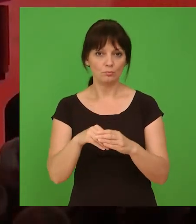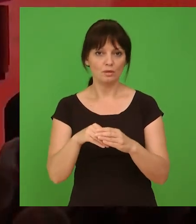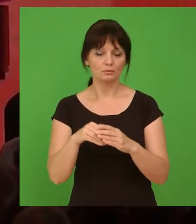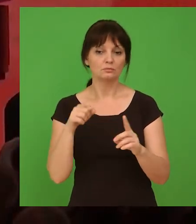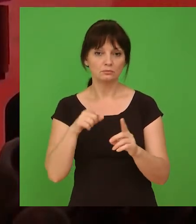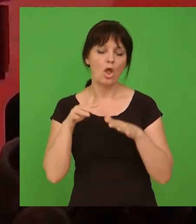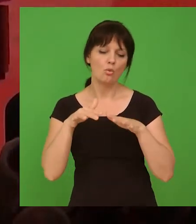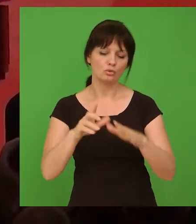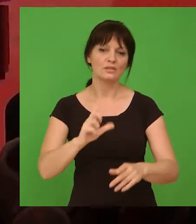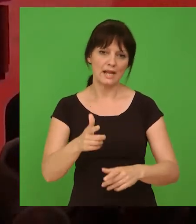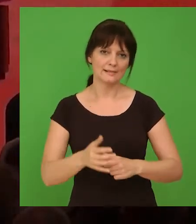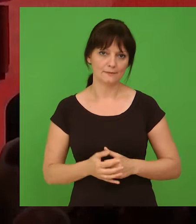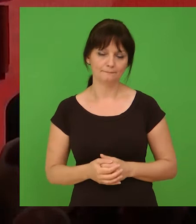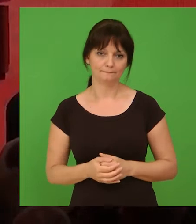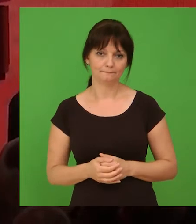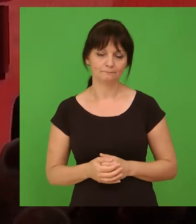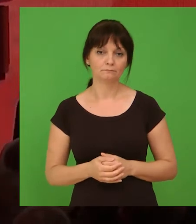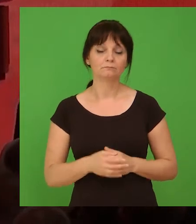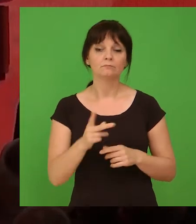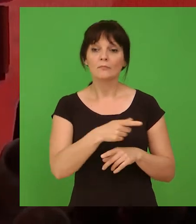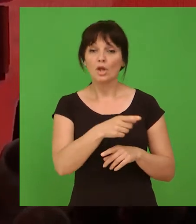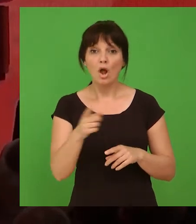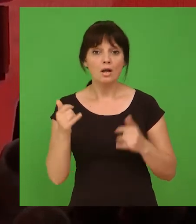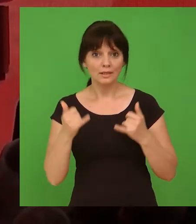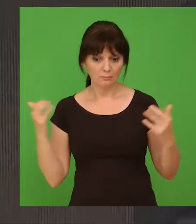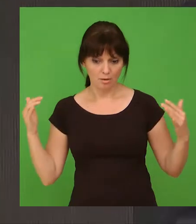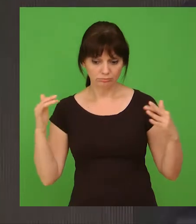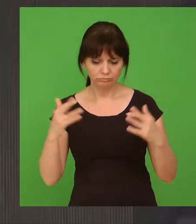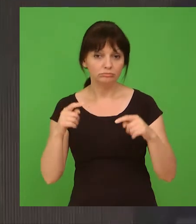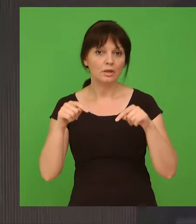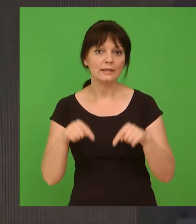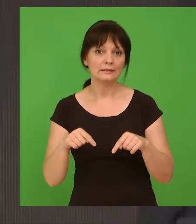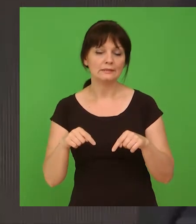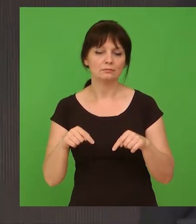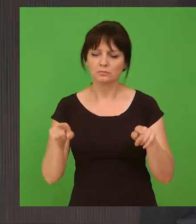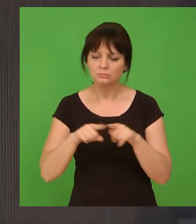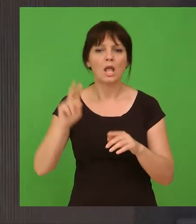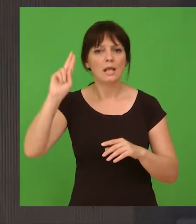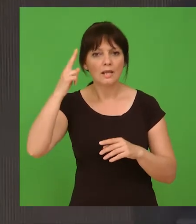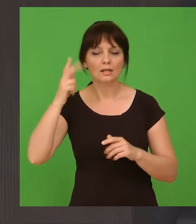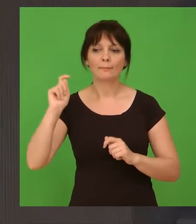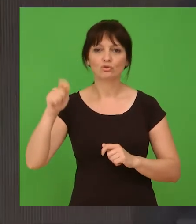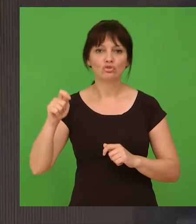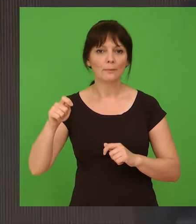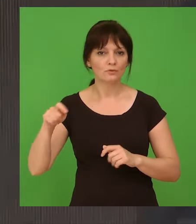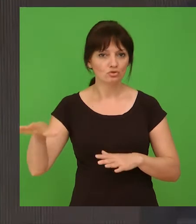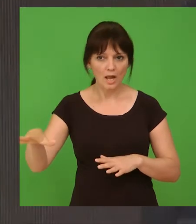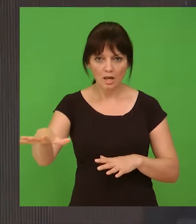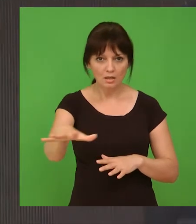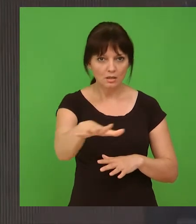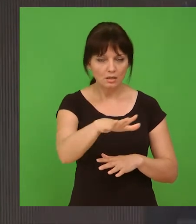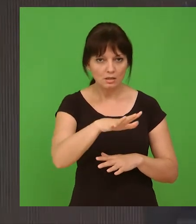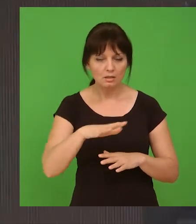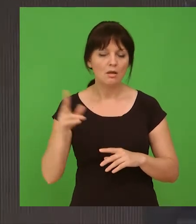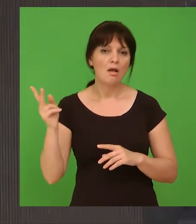az üldözve lesz. Azok, akik ma itt összejöttek, jelképesen azokat képviselitek,